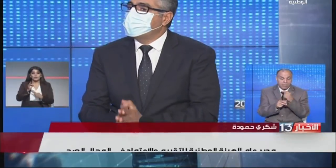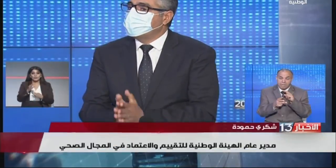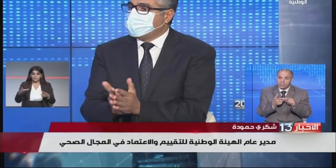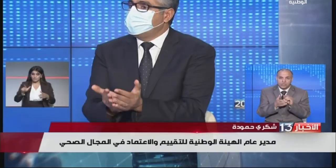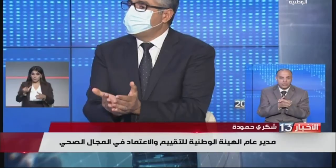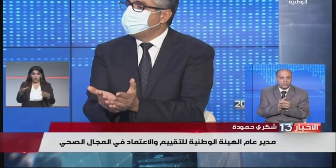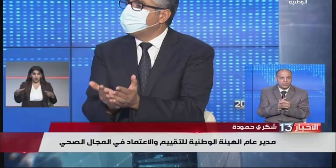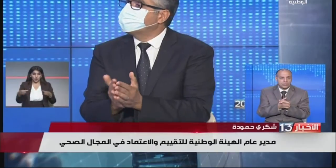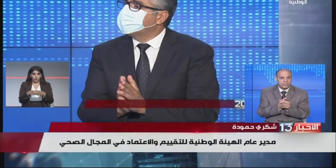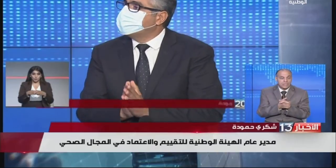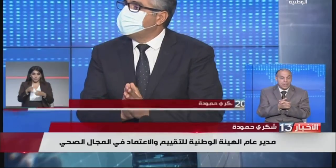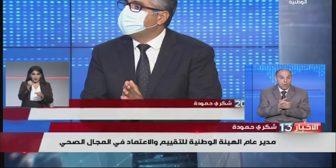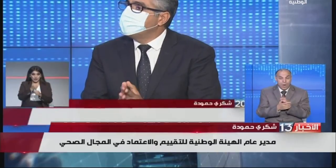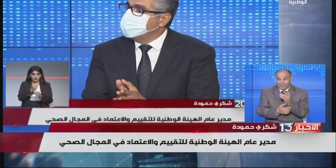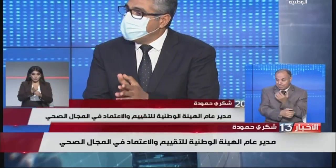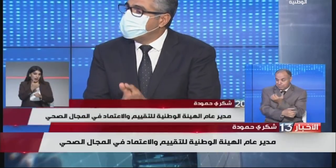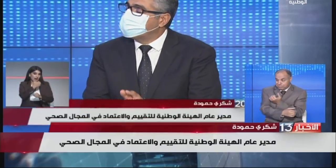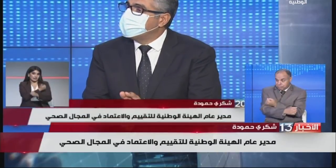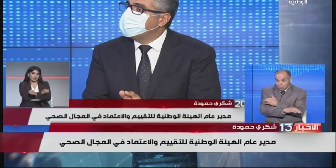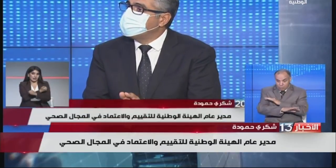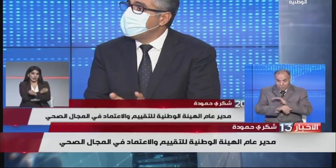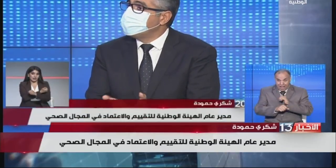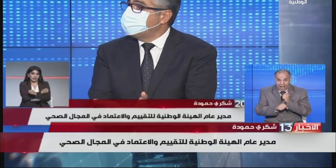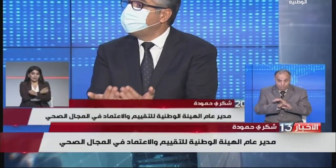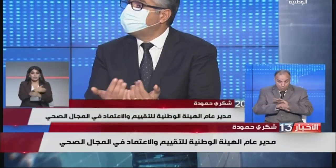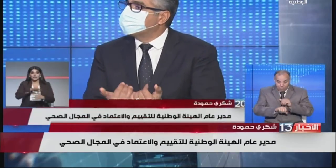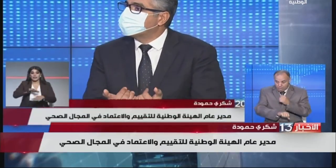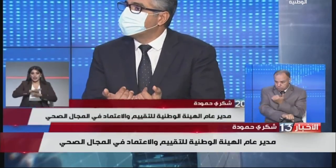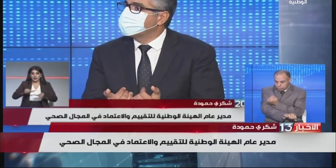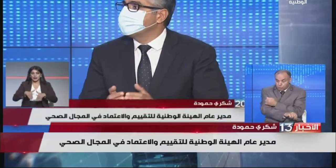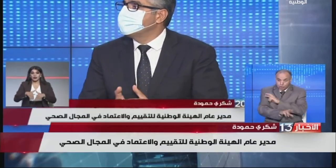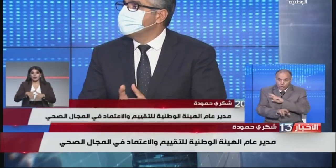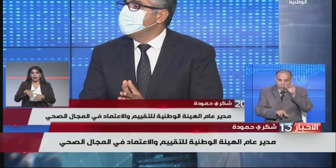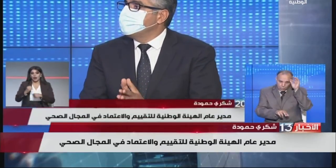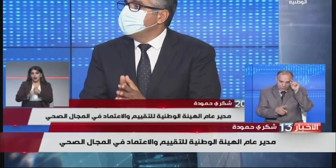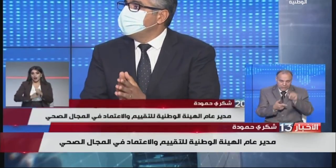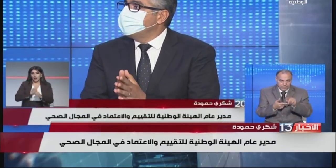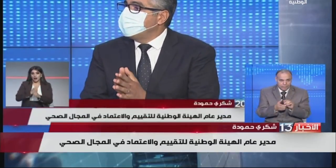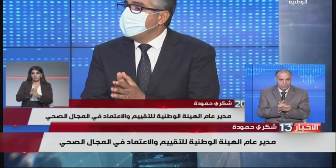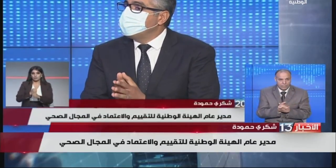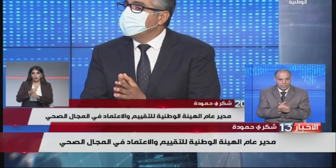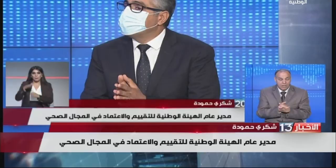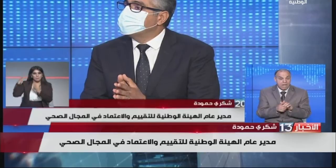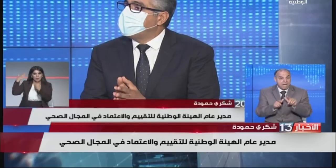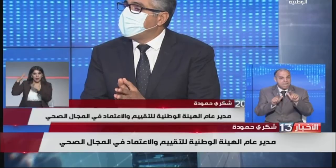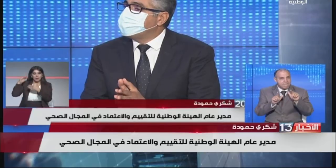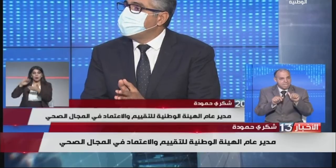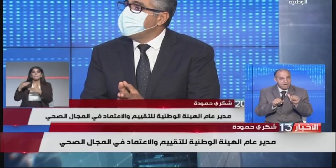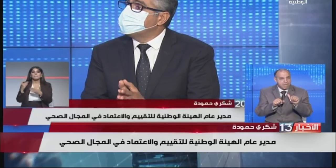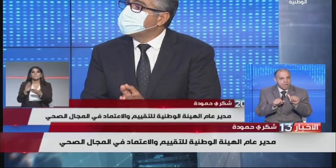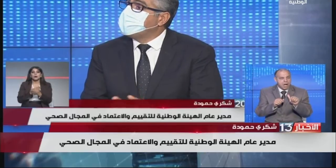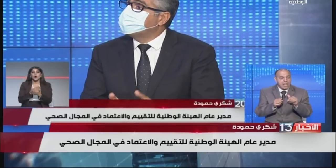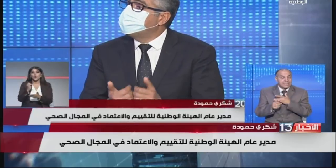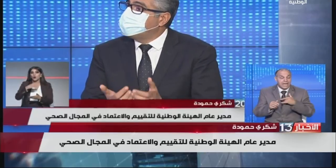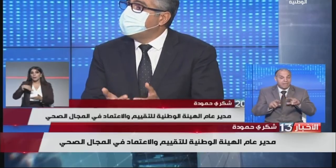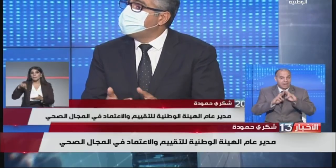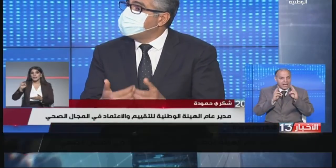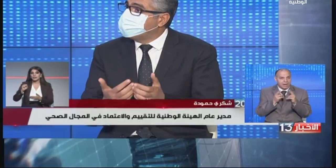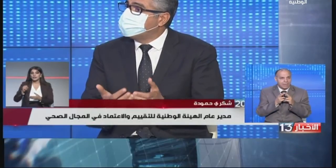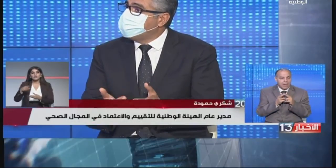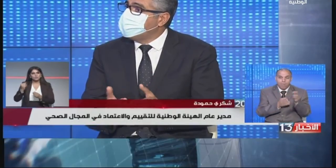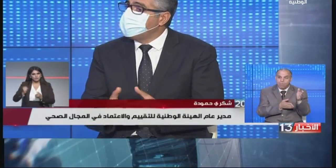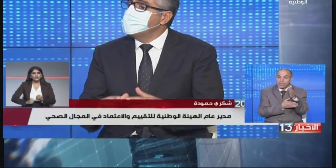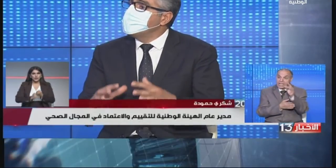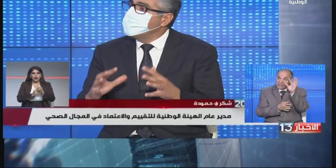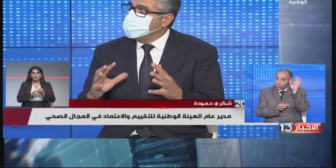اه وقت اللي بيخرج التلقيح في اخر سنه هيلتون س اه منظمه الصحه العالميه بس تحت الى البلدان